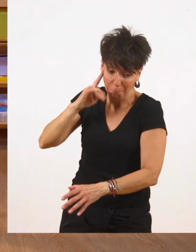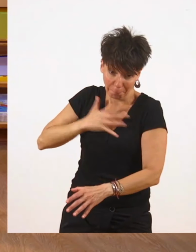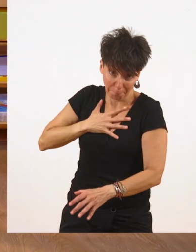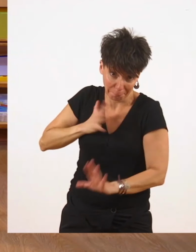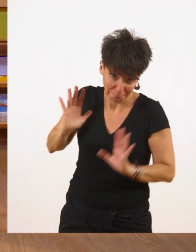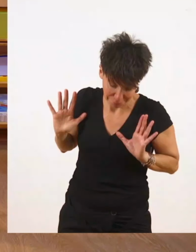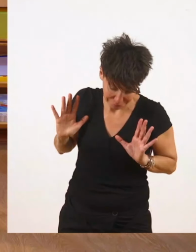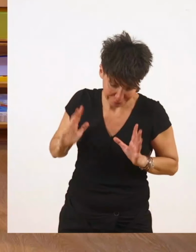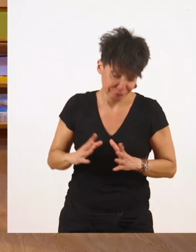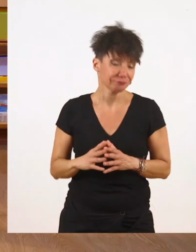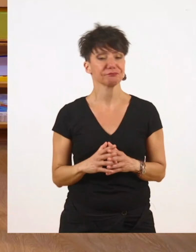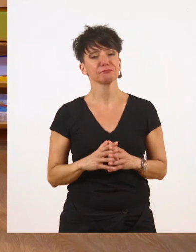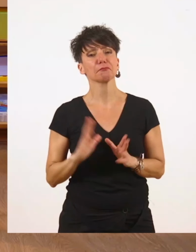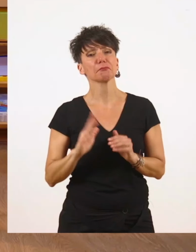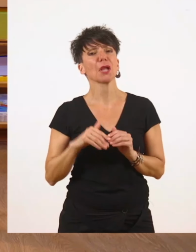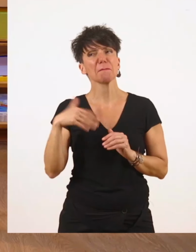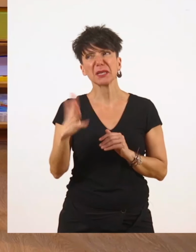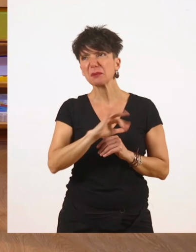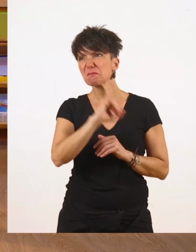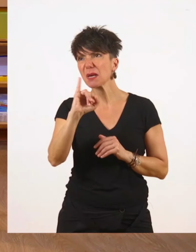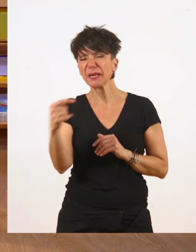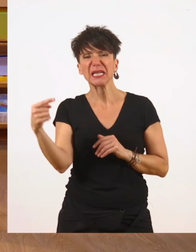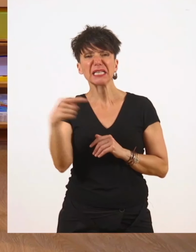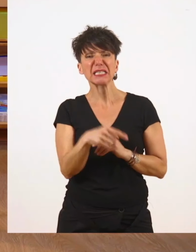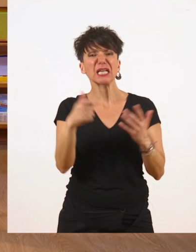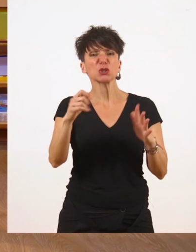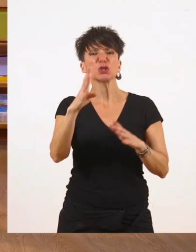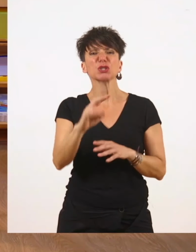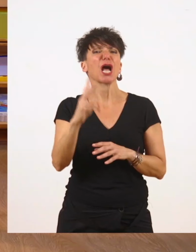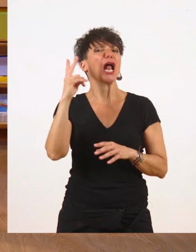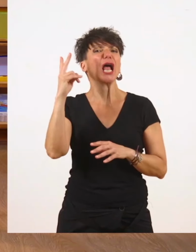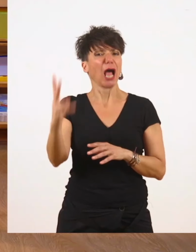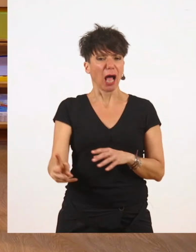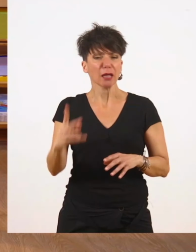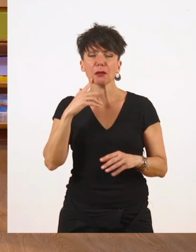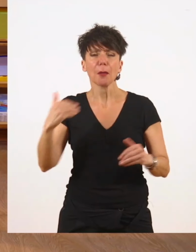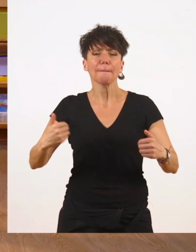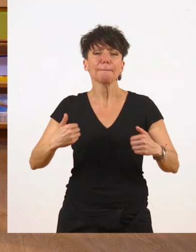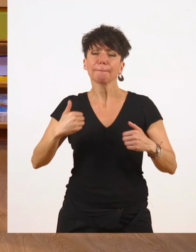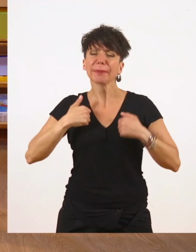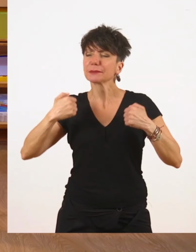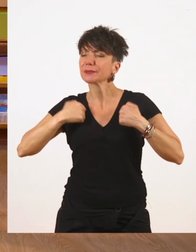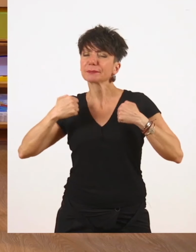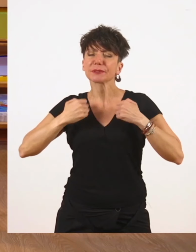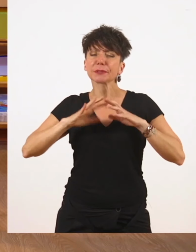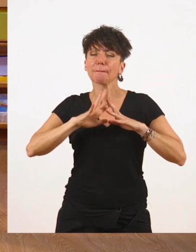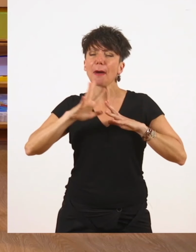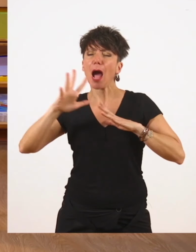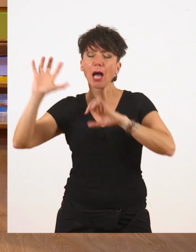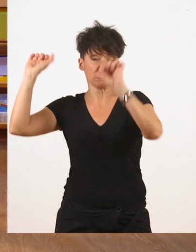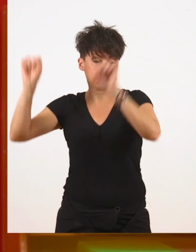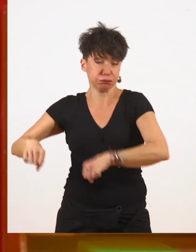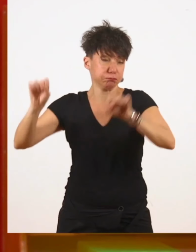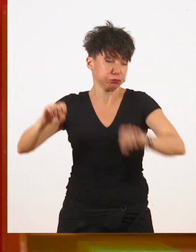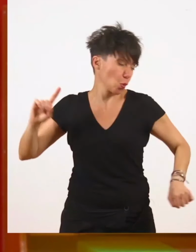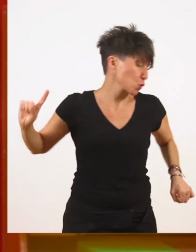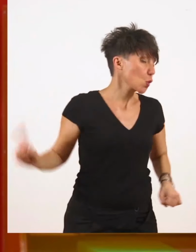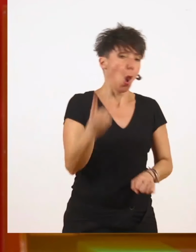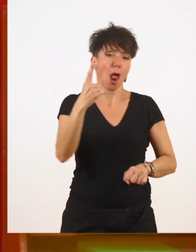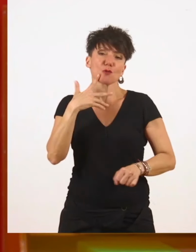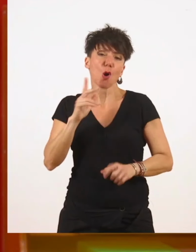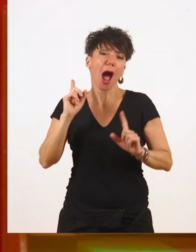Στη συνέχεια έπαιξαν μέχρι το 1642, όπου έκλεισε μαζί με όλα τα υπόλοιπα θέατρα. Το σημερινό Σέξπιρ Γκλόουπ